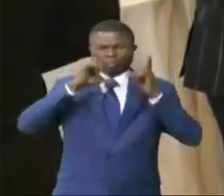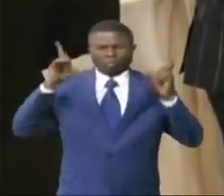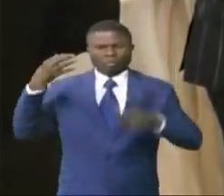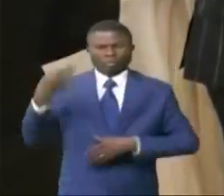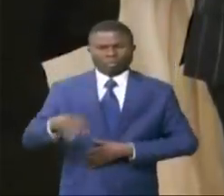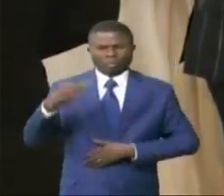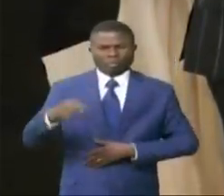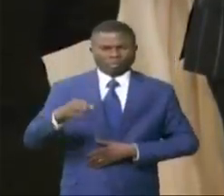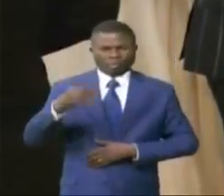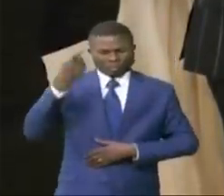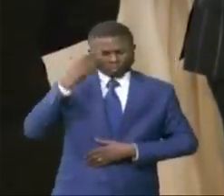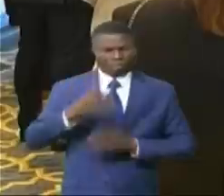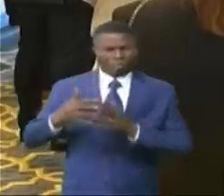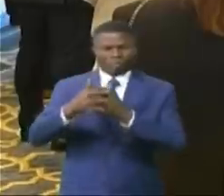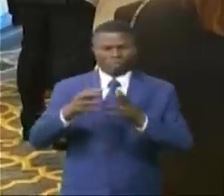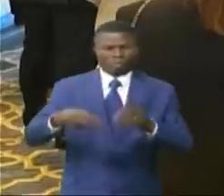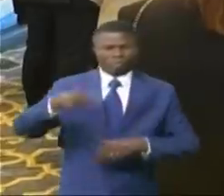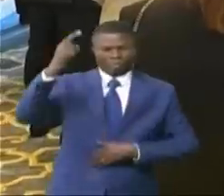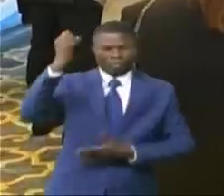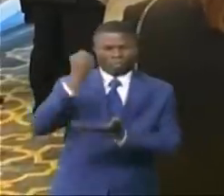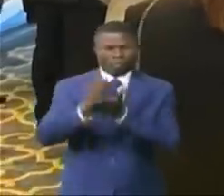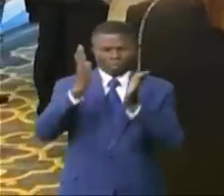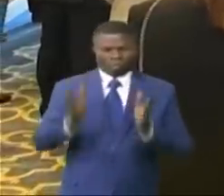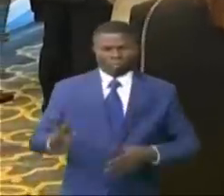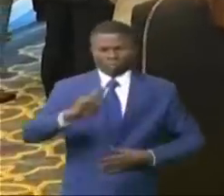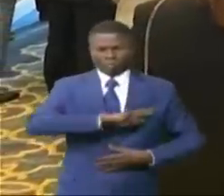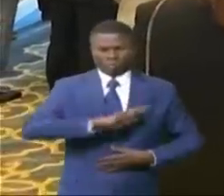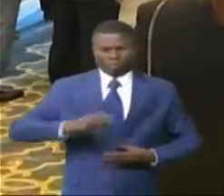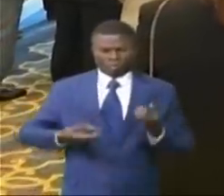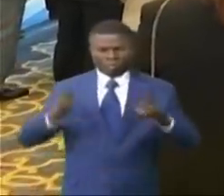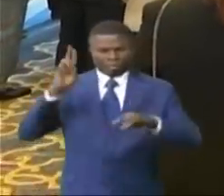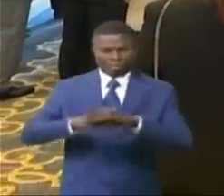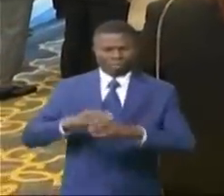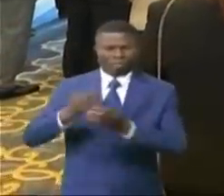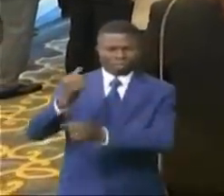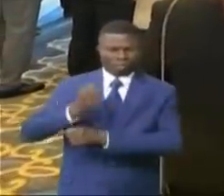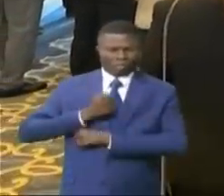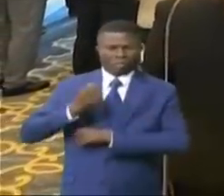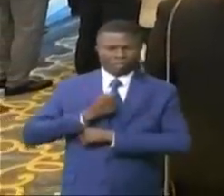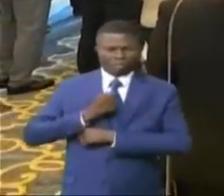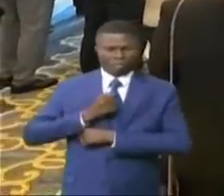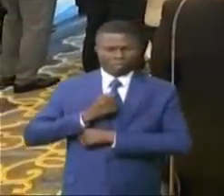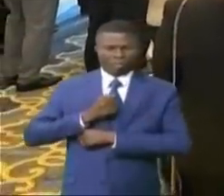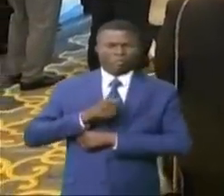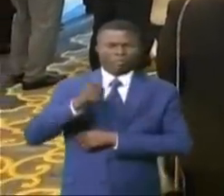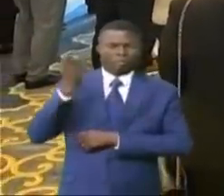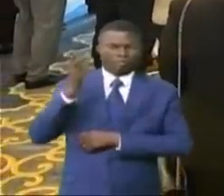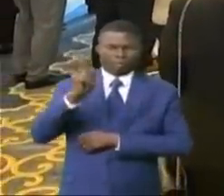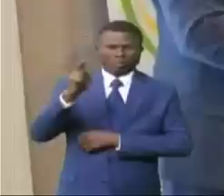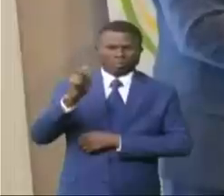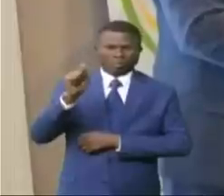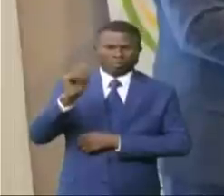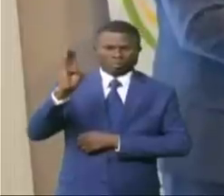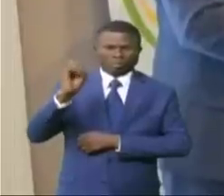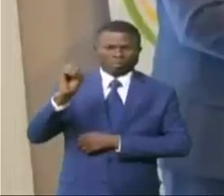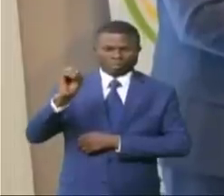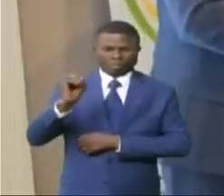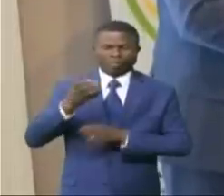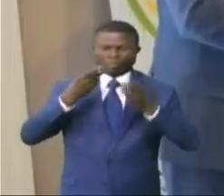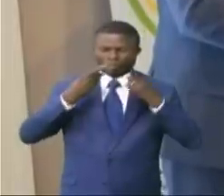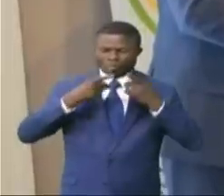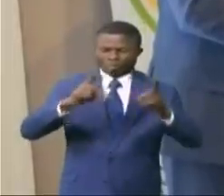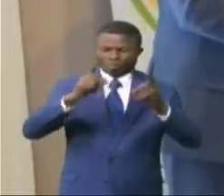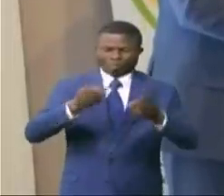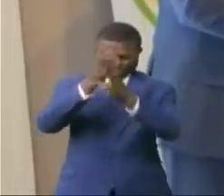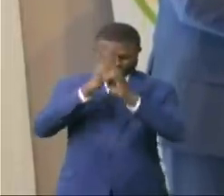pour l'Amérique du Nord. L'ambassadeur de la RDC au Canada, Jos Kakabongo, a profité pour vanter l'hospitalité